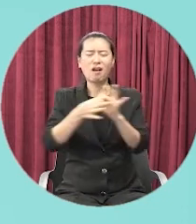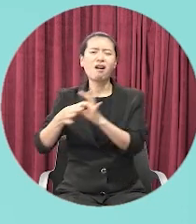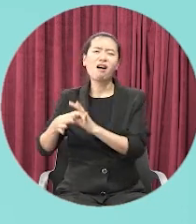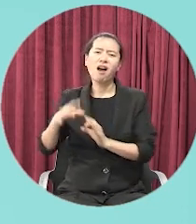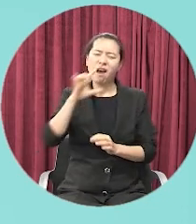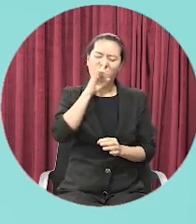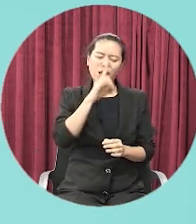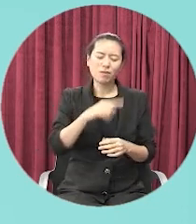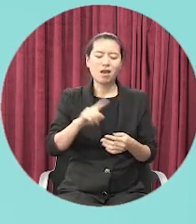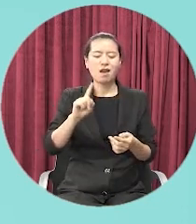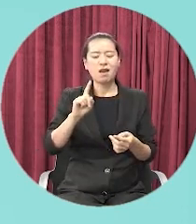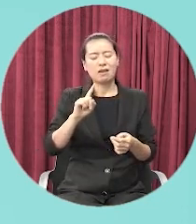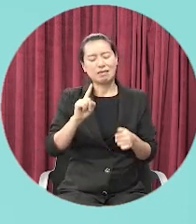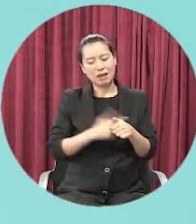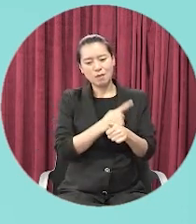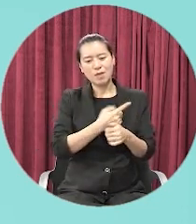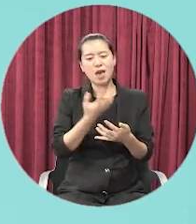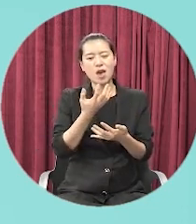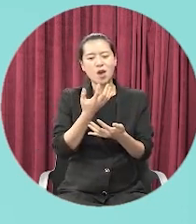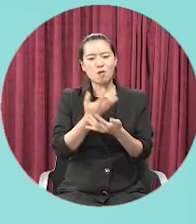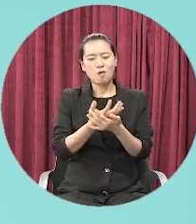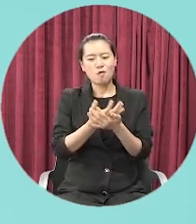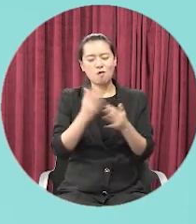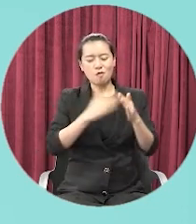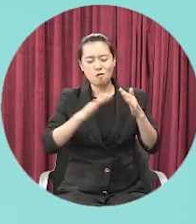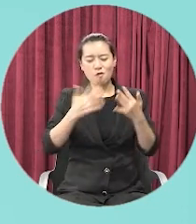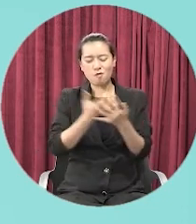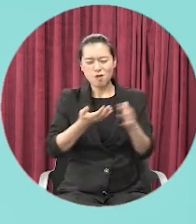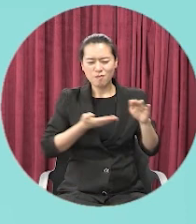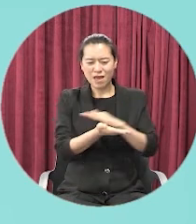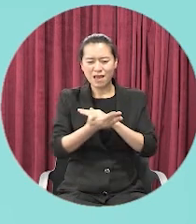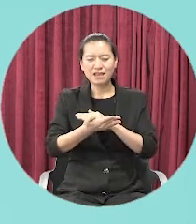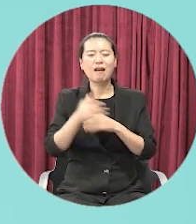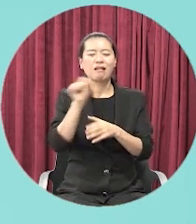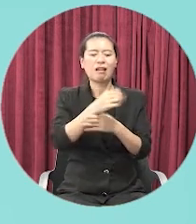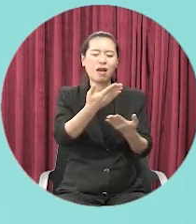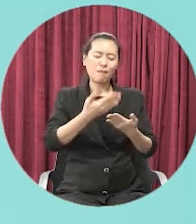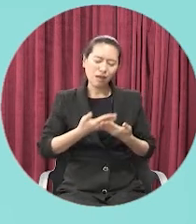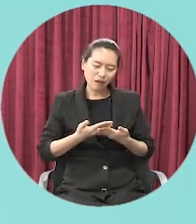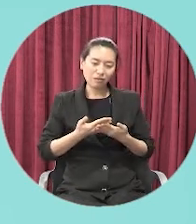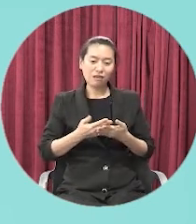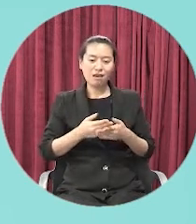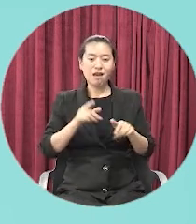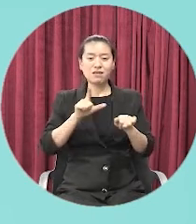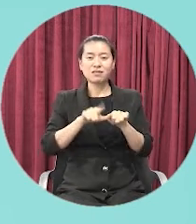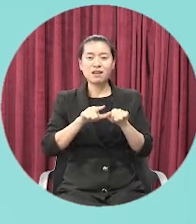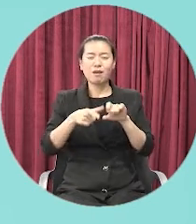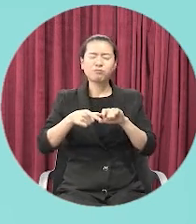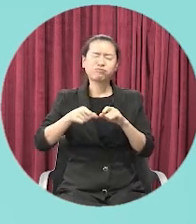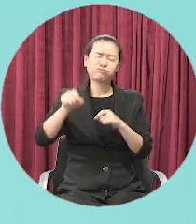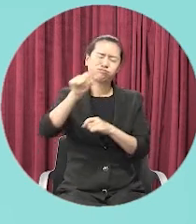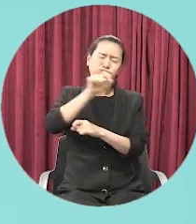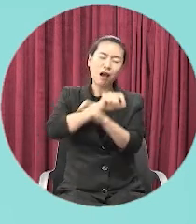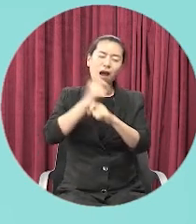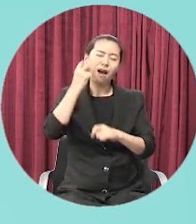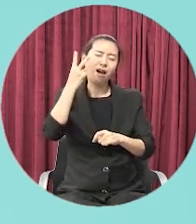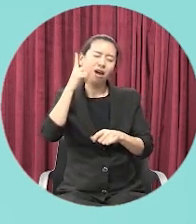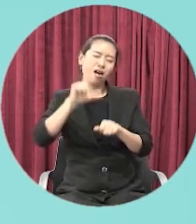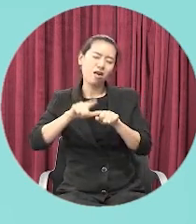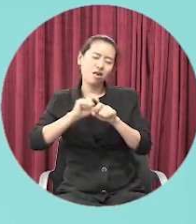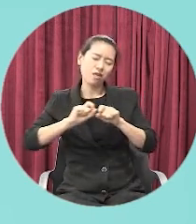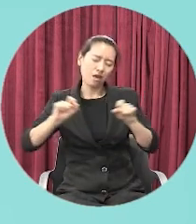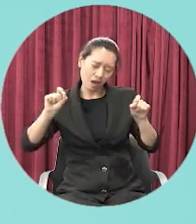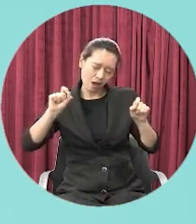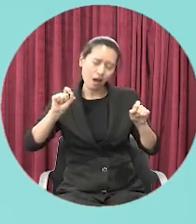공분을 주고받고 그런 다음에 데이터를 이관하고 이런 과정들이 접어도 1 이게 월일 시간을 소유 하는걸 제가 여러 차례 봐왔기